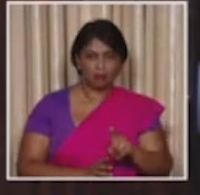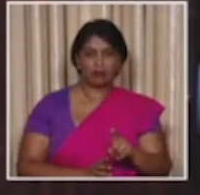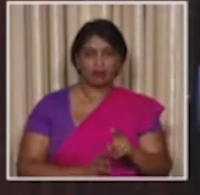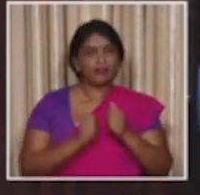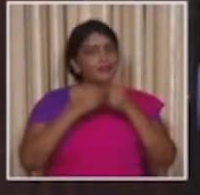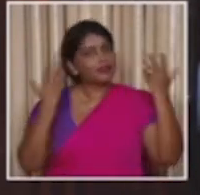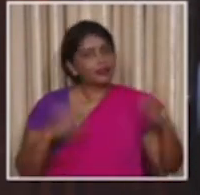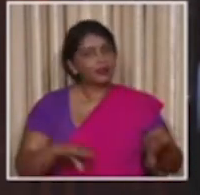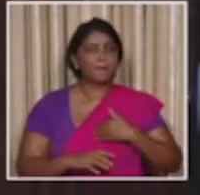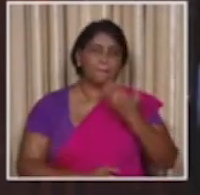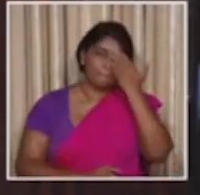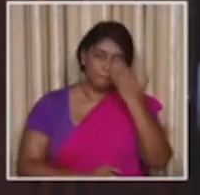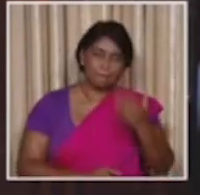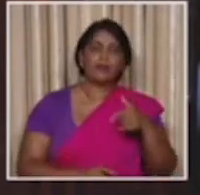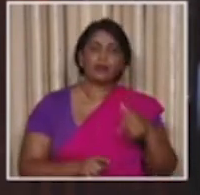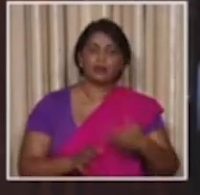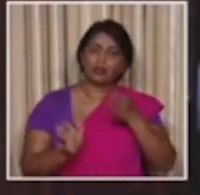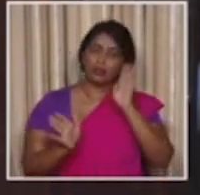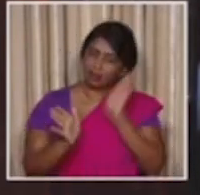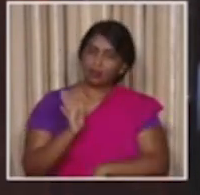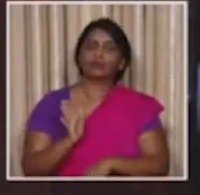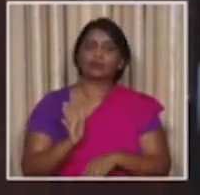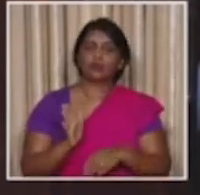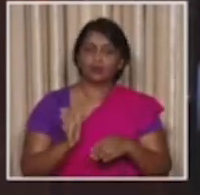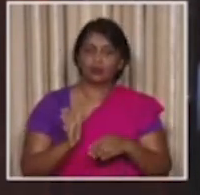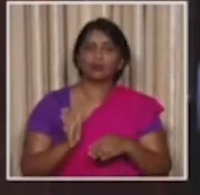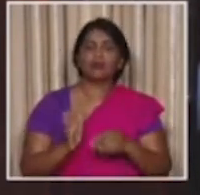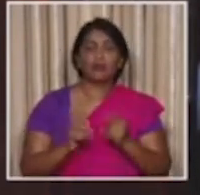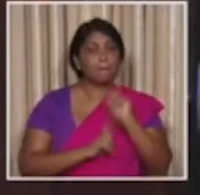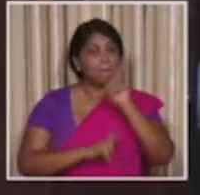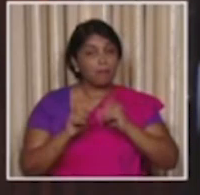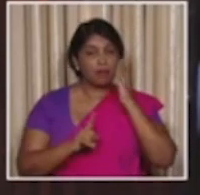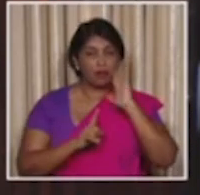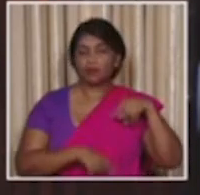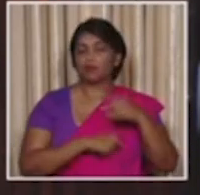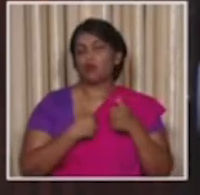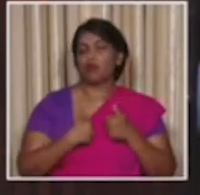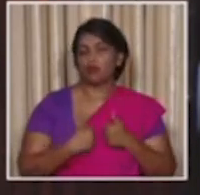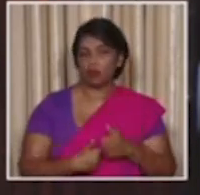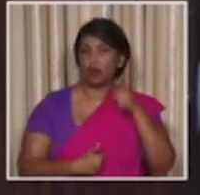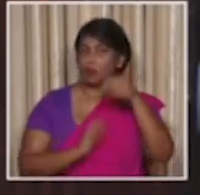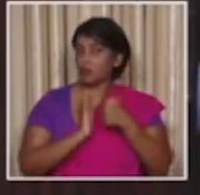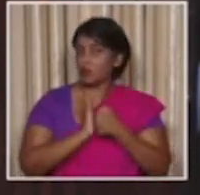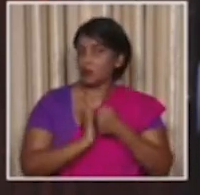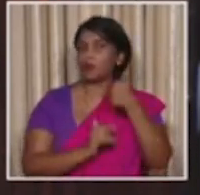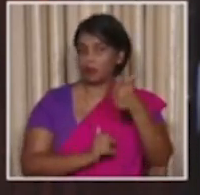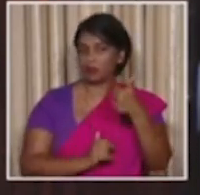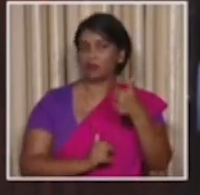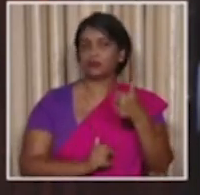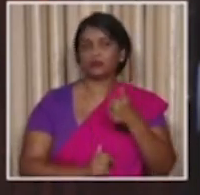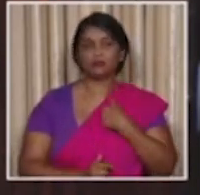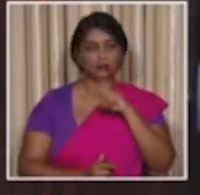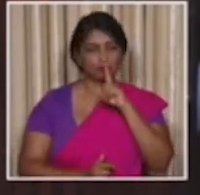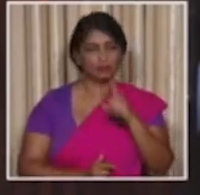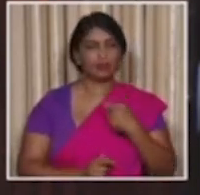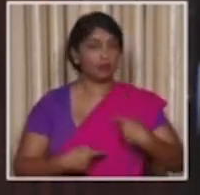ඉවර නම් කරුණා කරලා මේක විද්‍රෝ කරන එක අපේ පාර්ලිමේන්තු සම්ප්‍රදායට හොඳයි, ඔබතුමාගේ ගෞරවයටත් හොඳයි. ඒක කියන්නේ